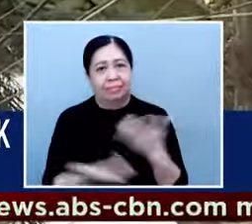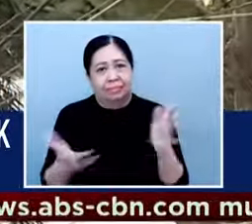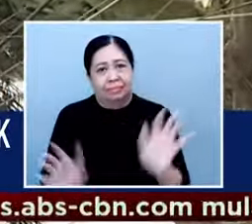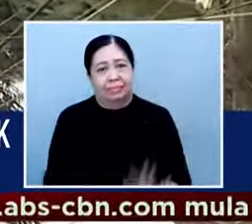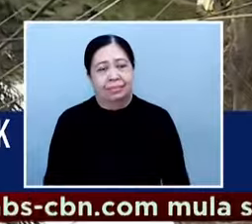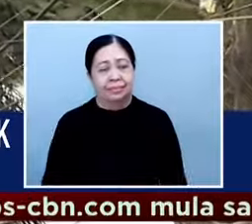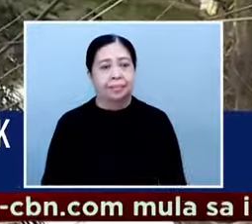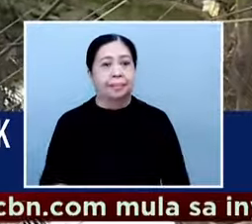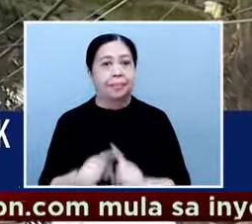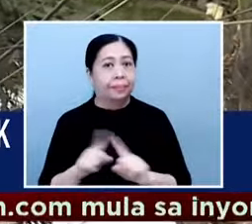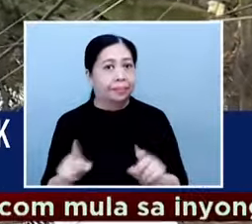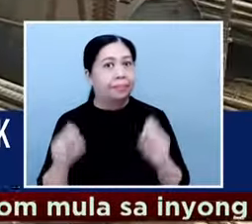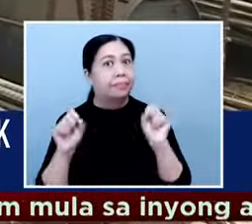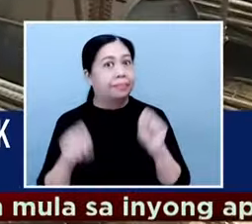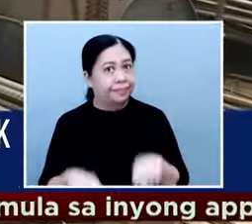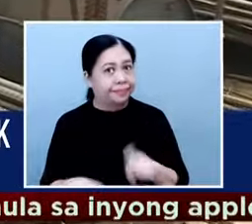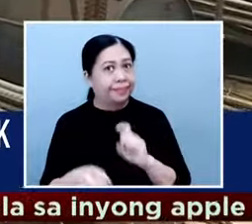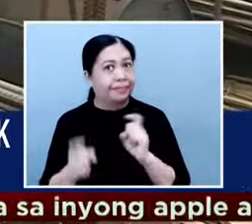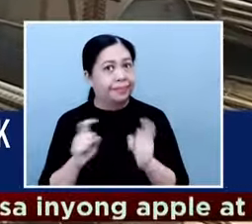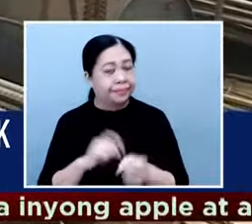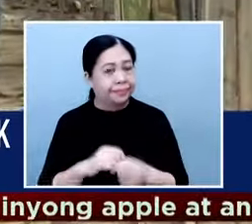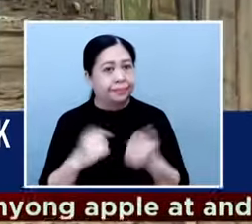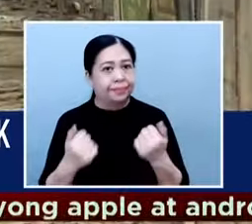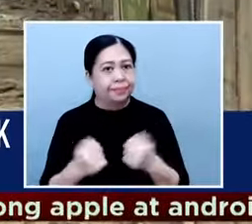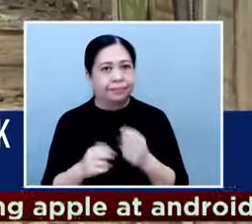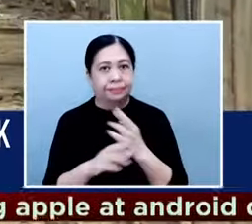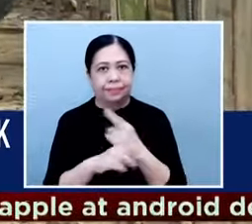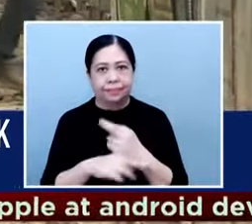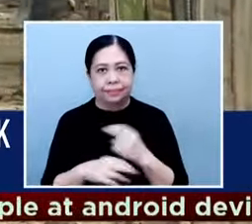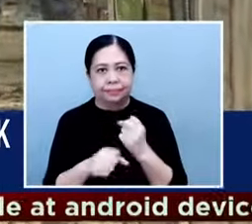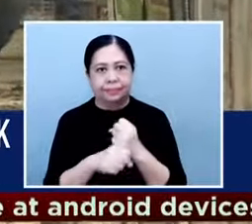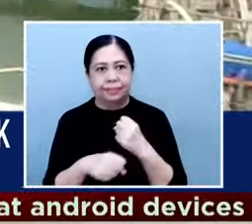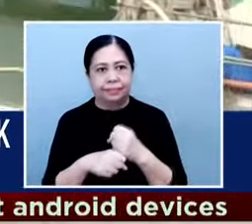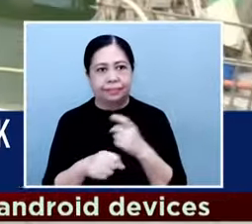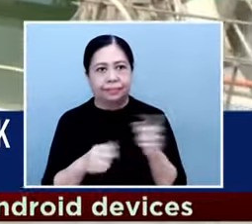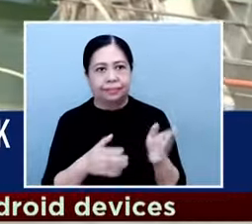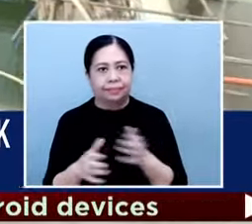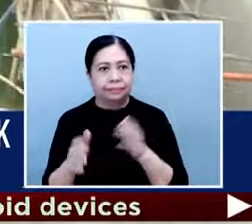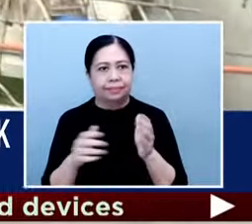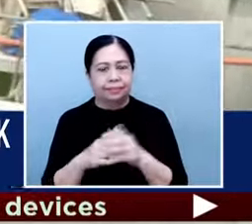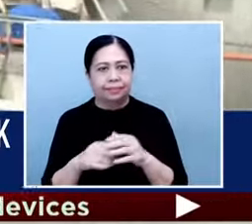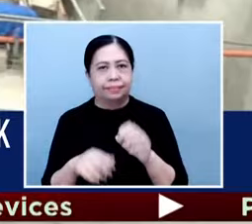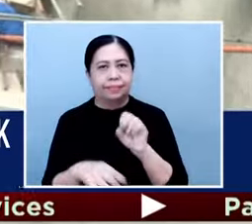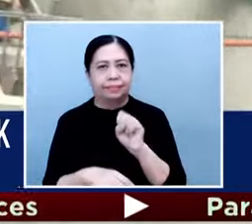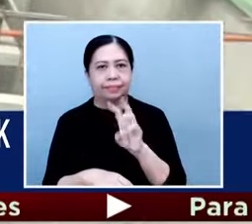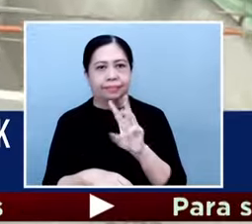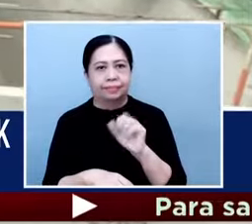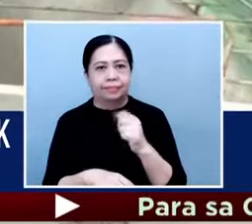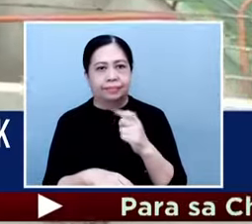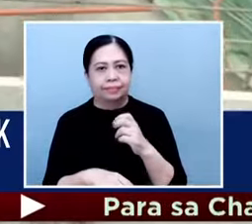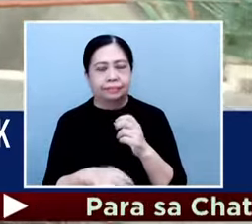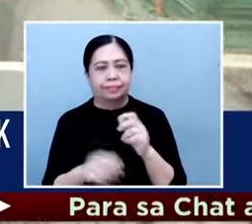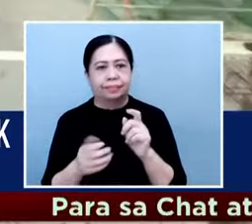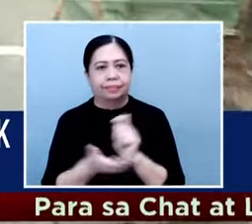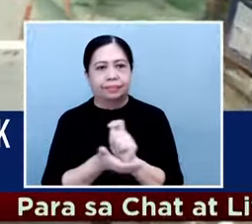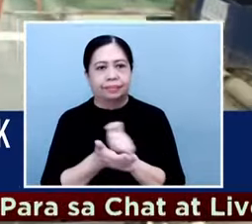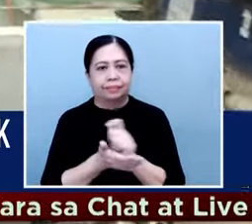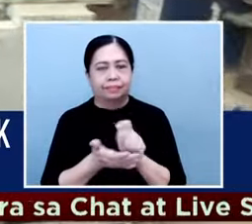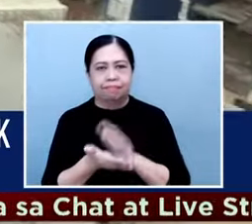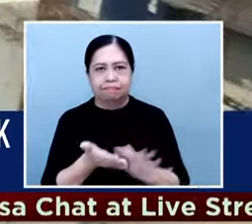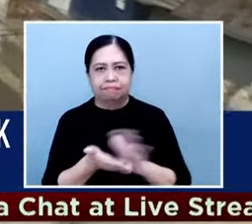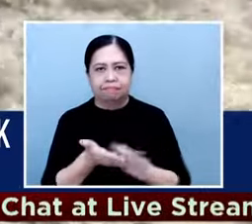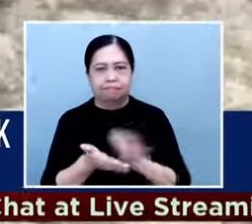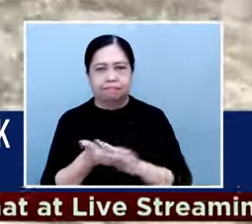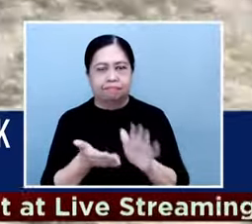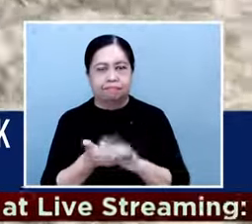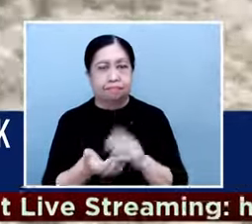Pero posibleng mabago na ito lalo't ginagawa na ang unang sewage treatment plant sa lungsod para linisin ang mga gamit